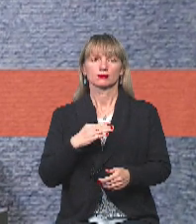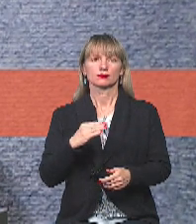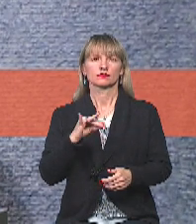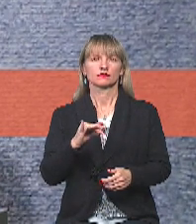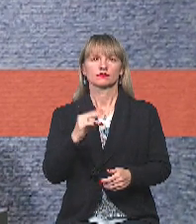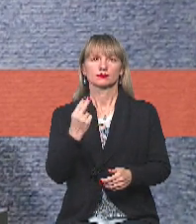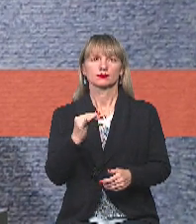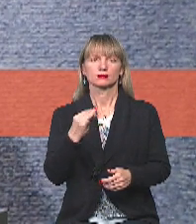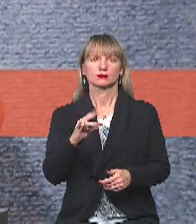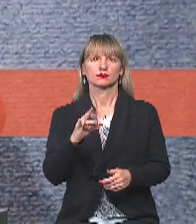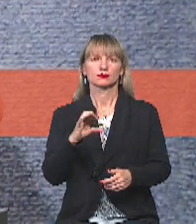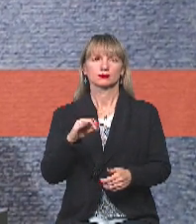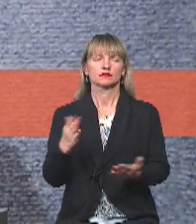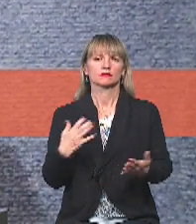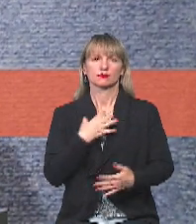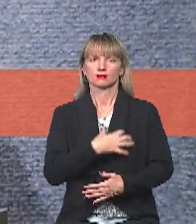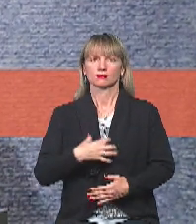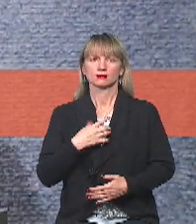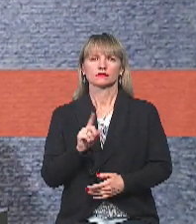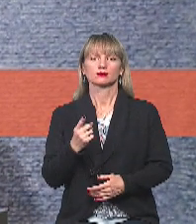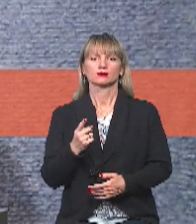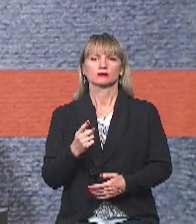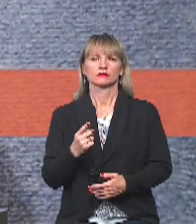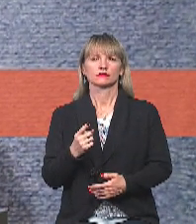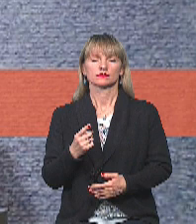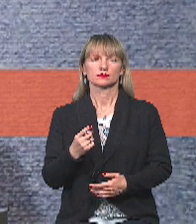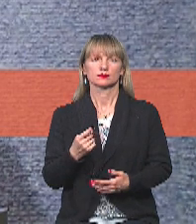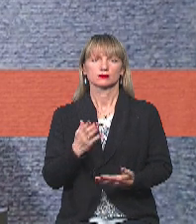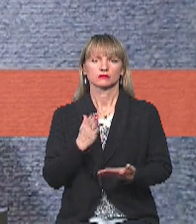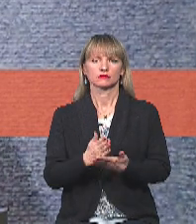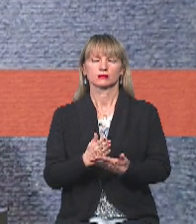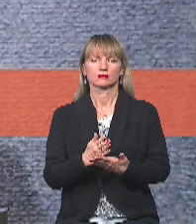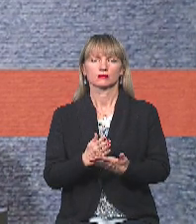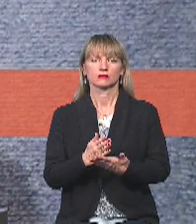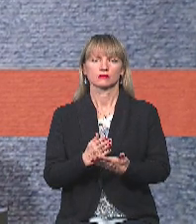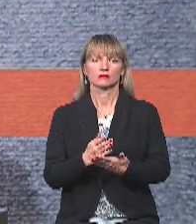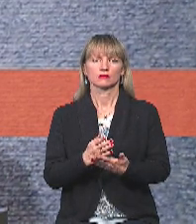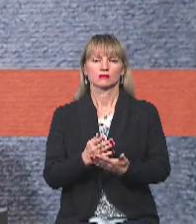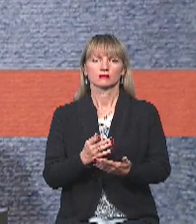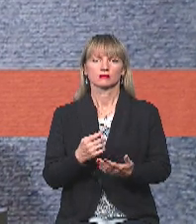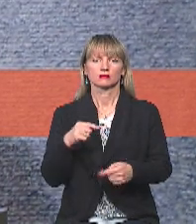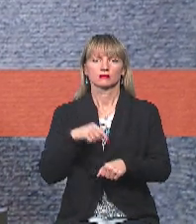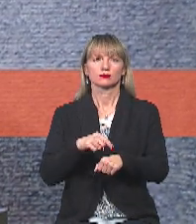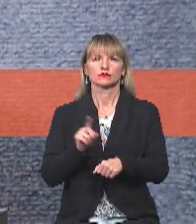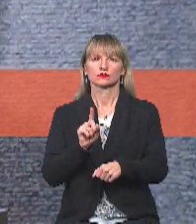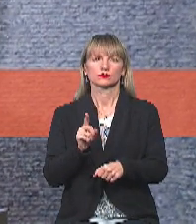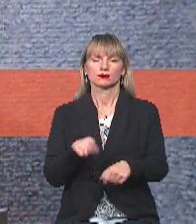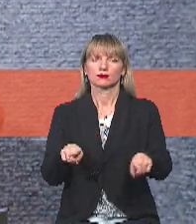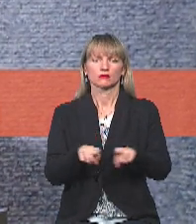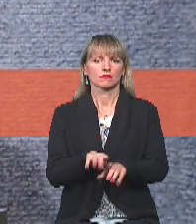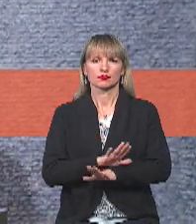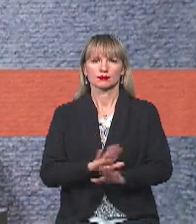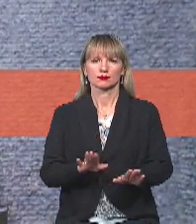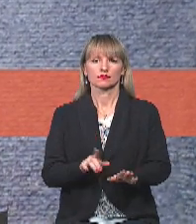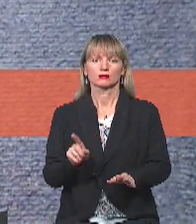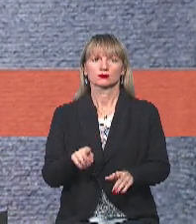дуже важливі. Чому, навіть я не дорікання, що не так, чому, от ми казали так у